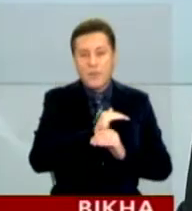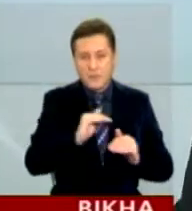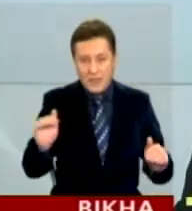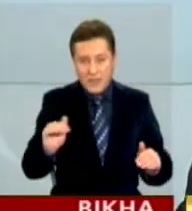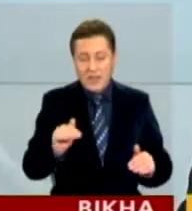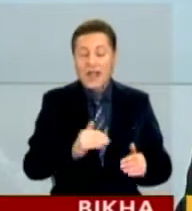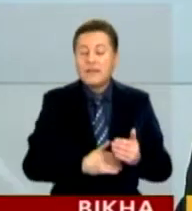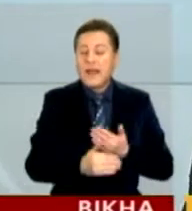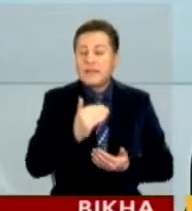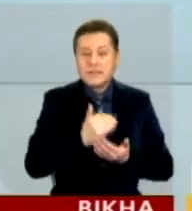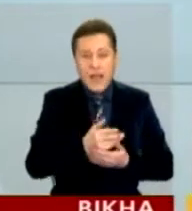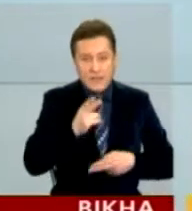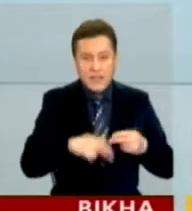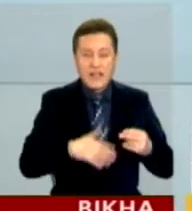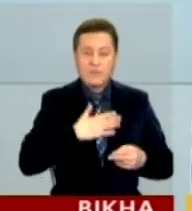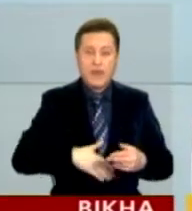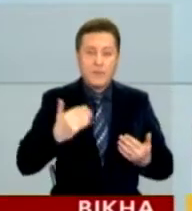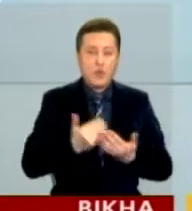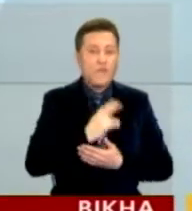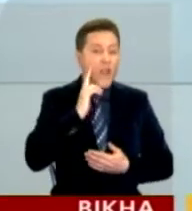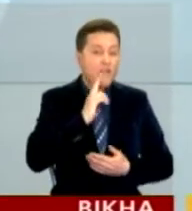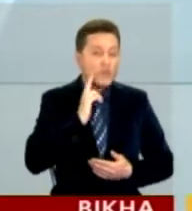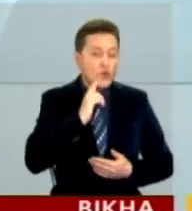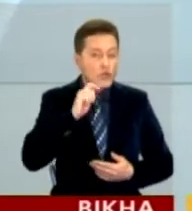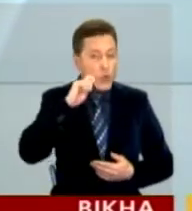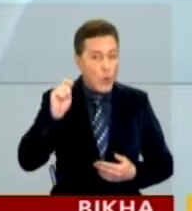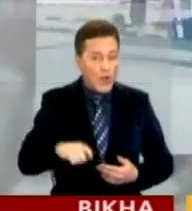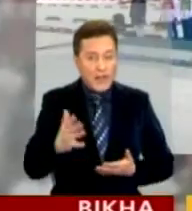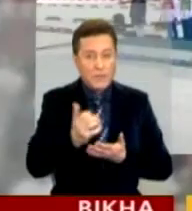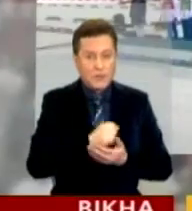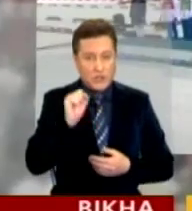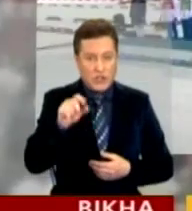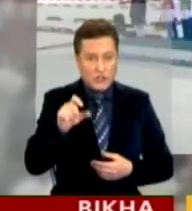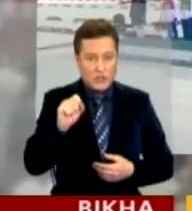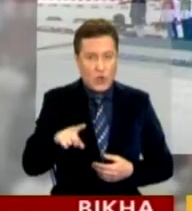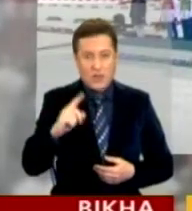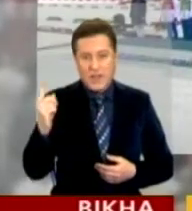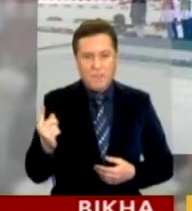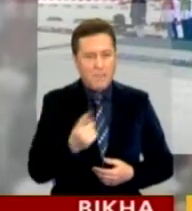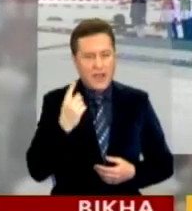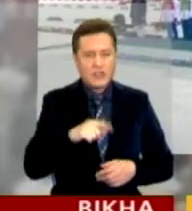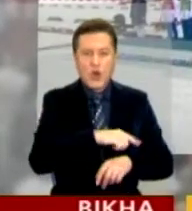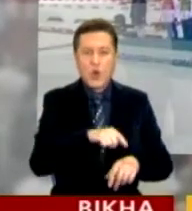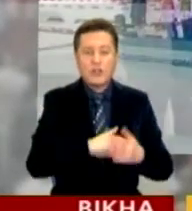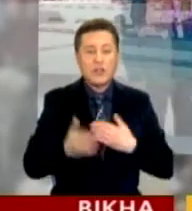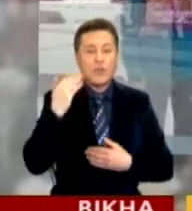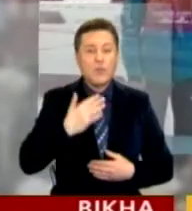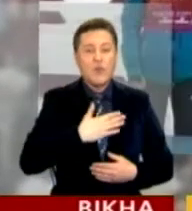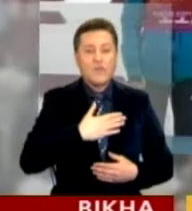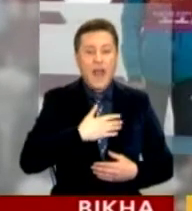І на сам кінець приємні новини. У Сочі Україна здобула перше золото на цьогорічній Олімпіаді. Буквально годину тому